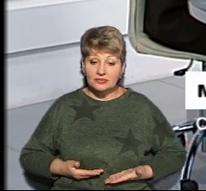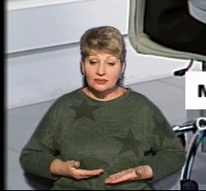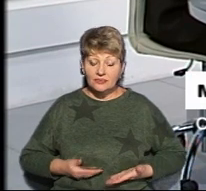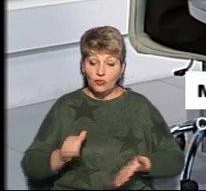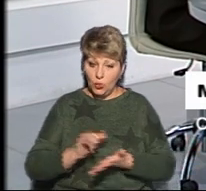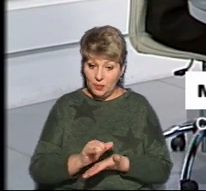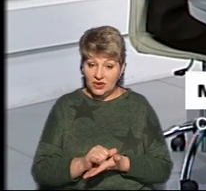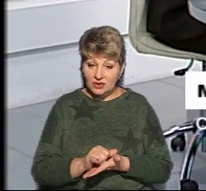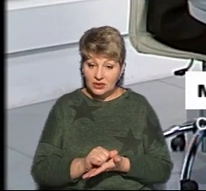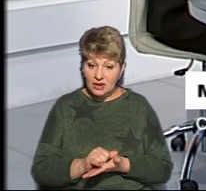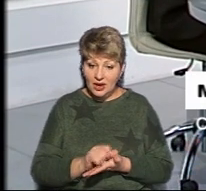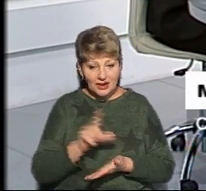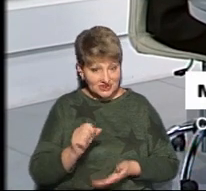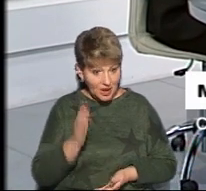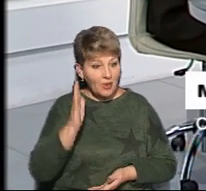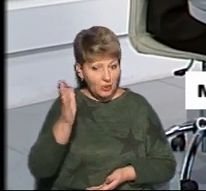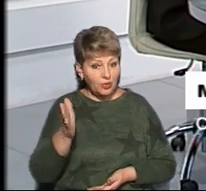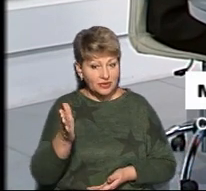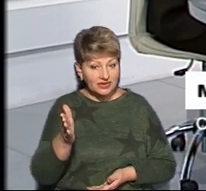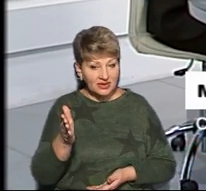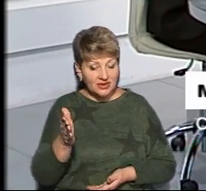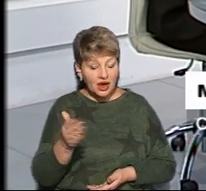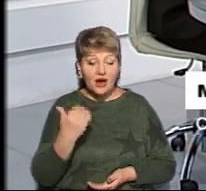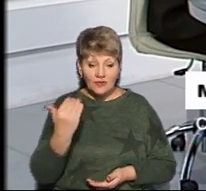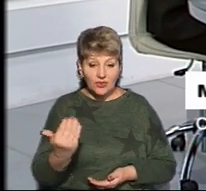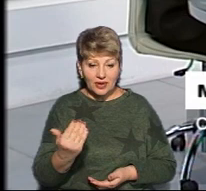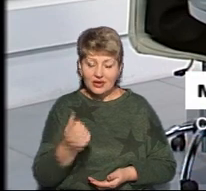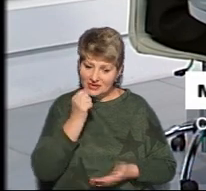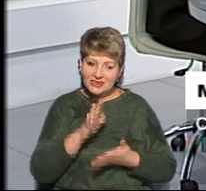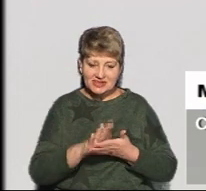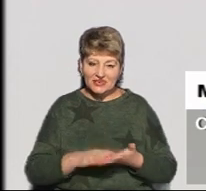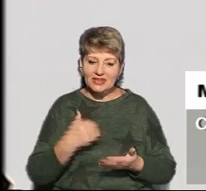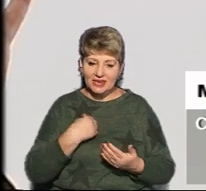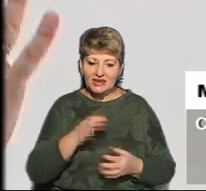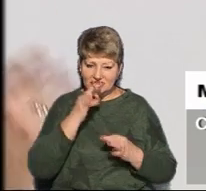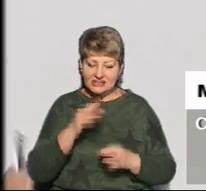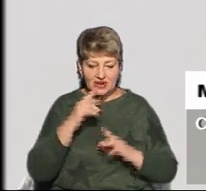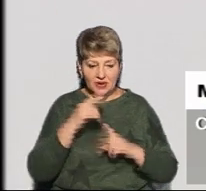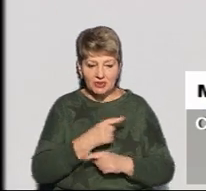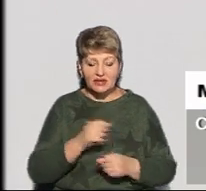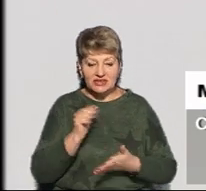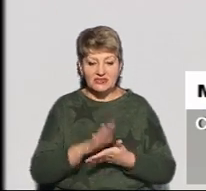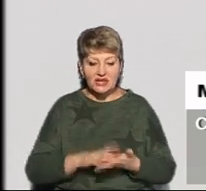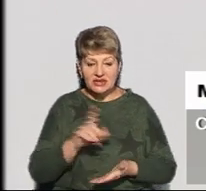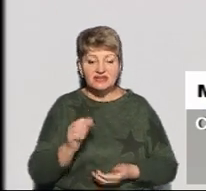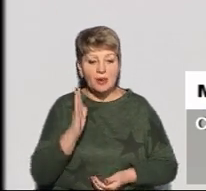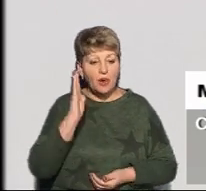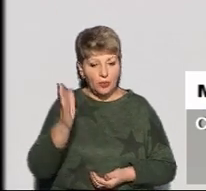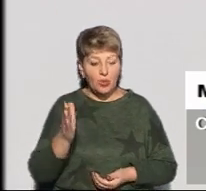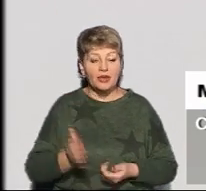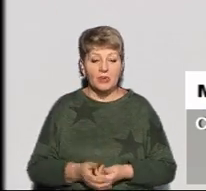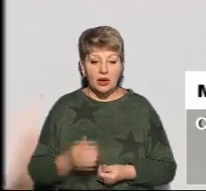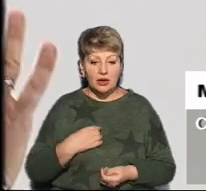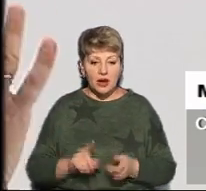В Умані. Я думаю, що «За майбутнє» все-таки. Хоча вони дуже тотожні, дуже схожі в назвах. Вибачте, «За майбутнє». Мені на хвилинку